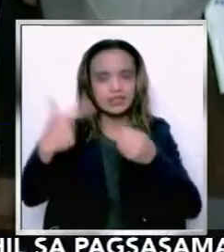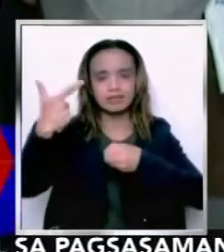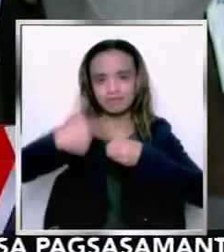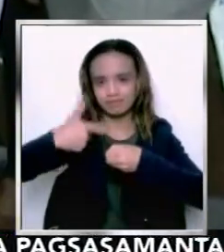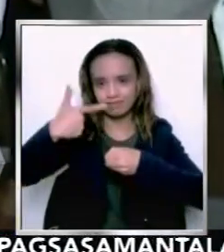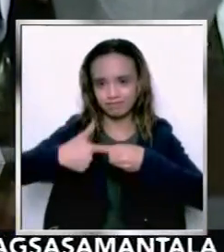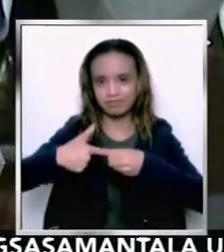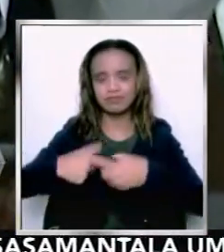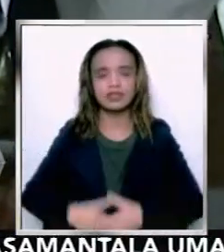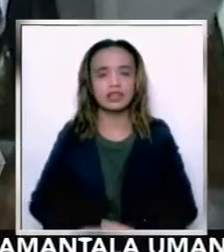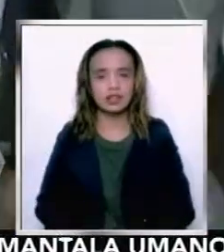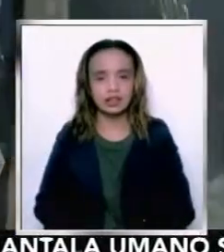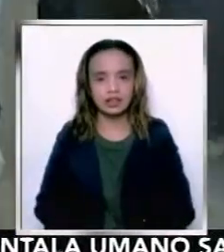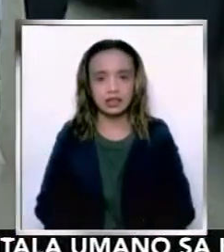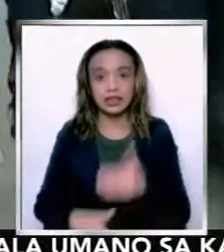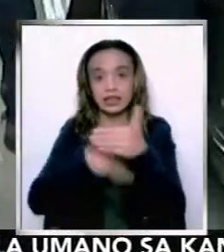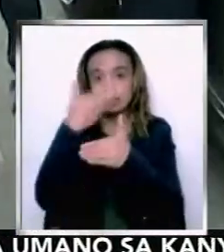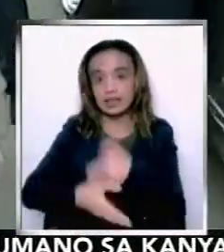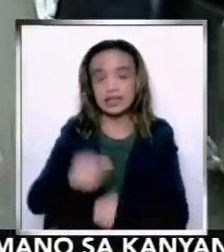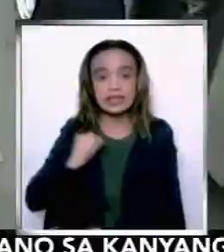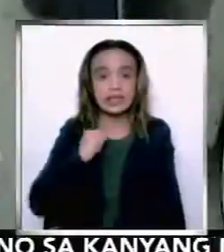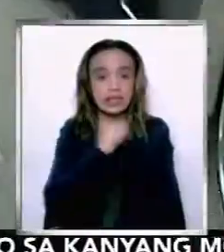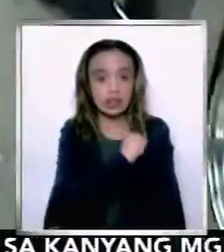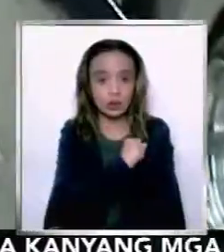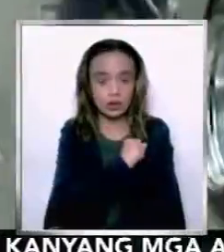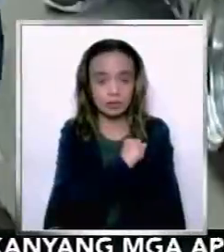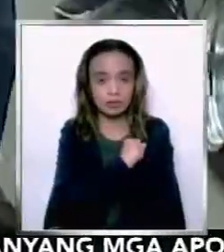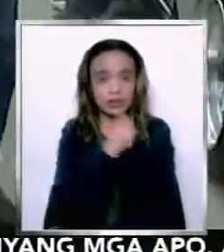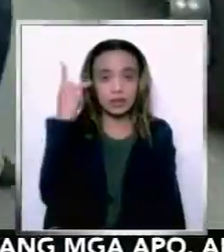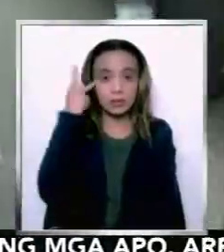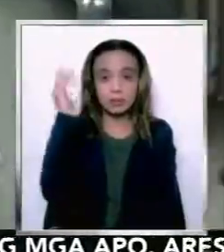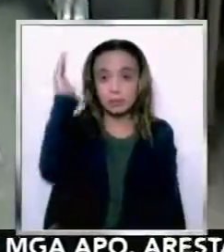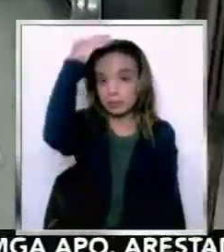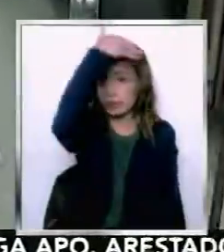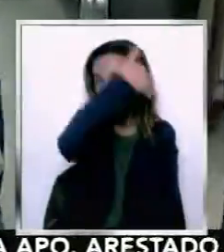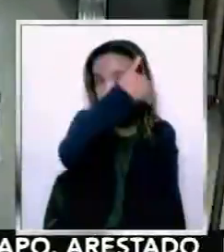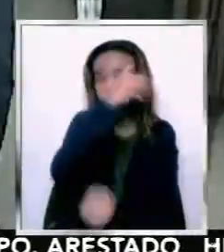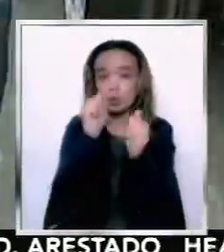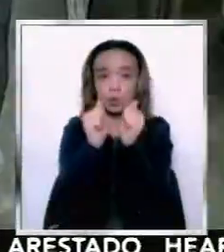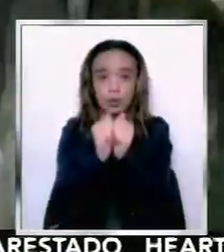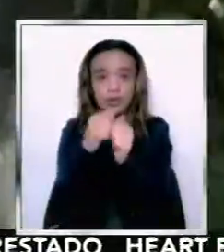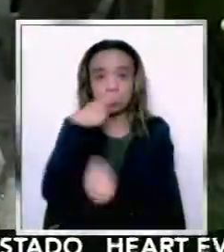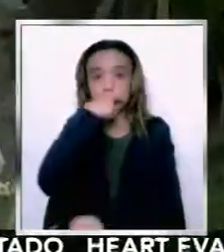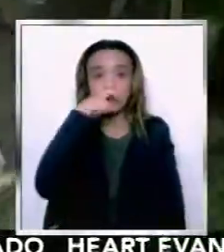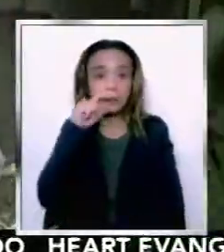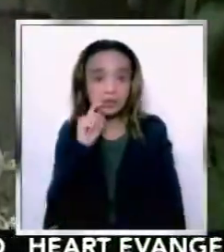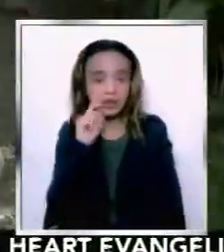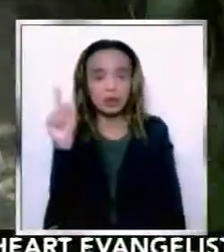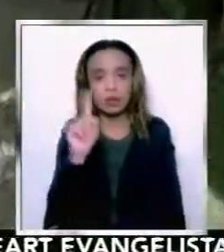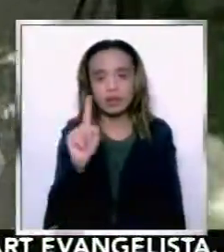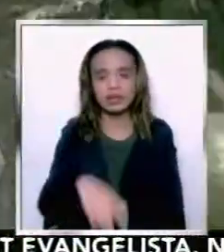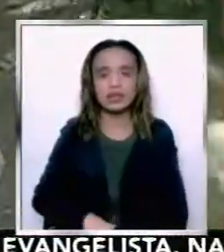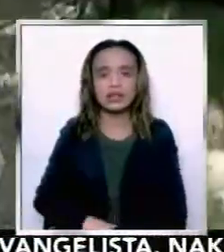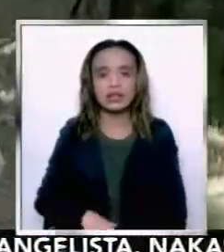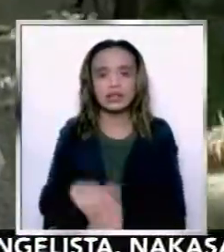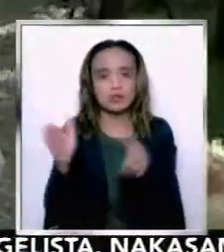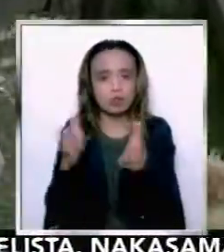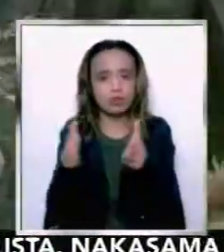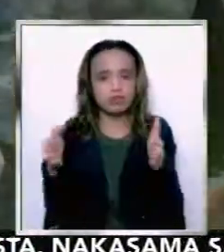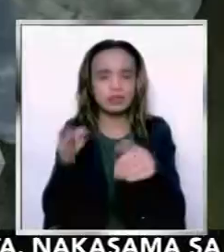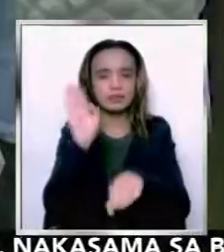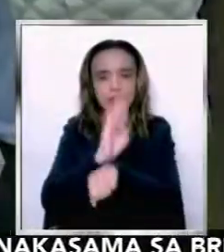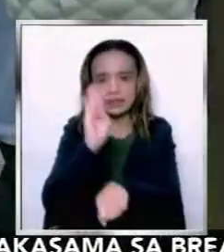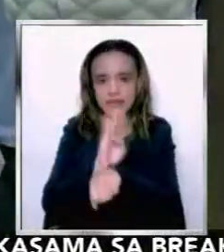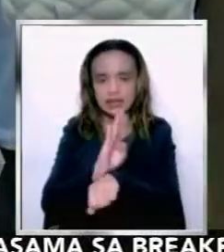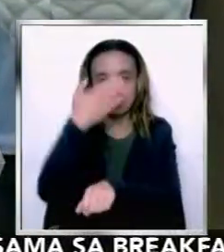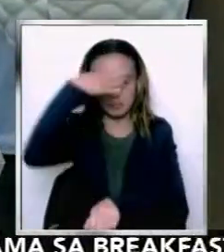Binisita ni Senator Ping Lacson at kanyang running mate na si Senate President Tito Soto ang micro, small and medium enterprises sa Cavite.